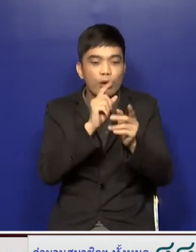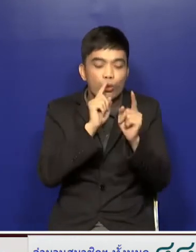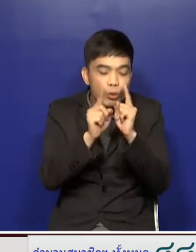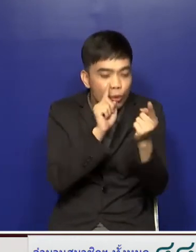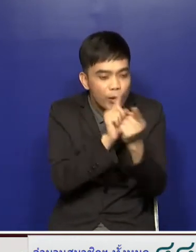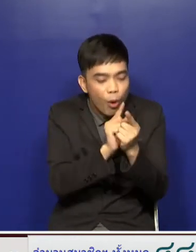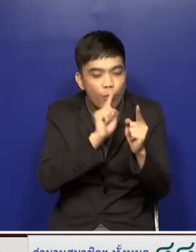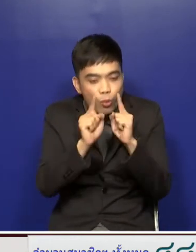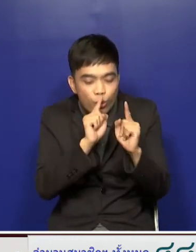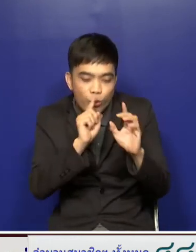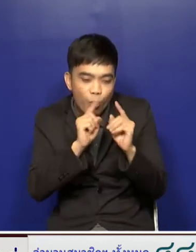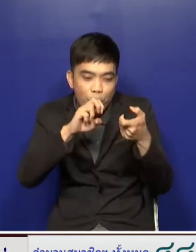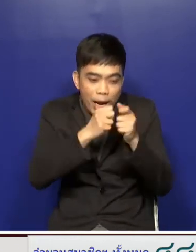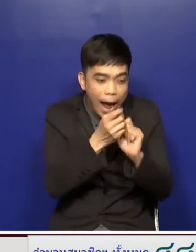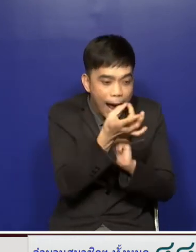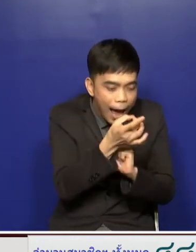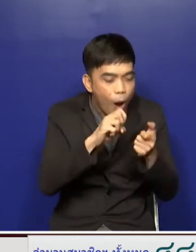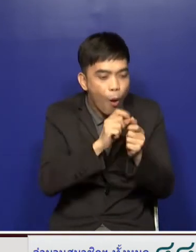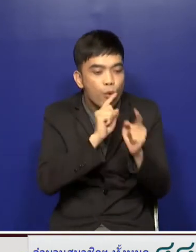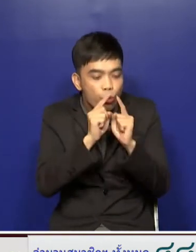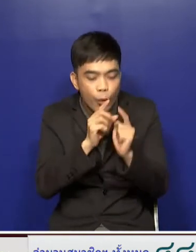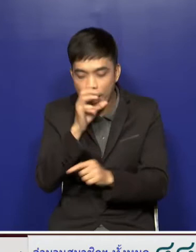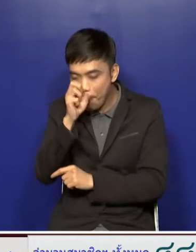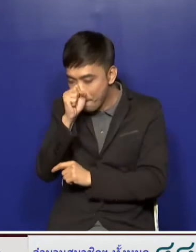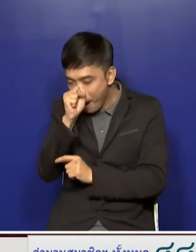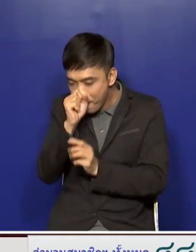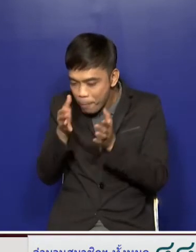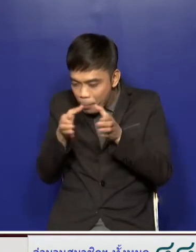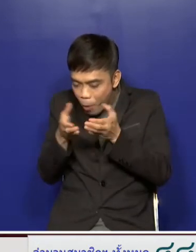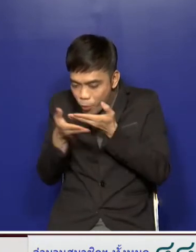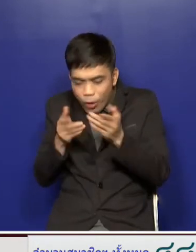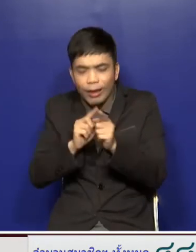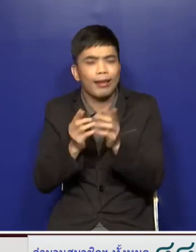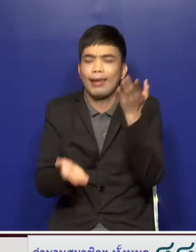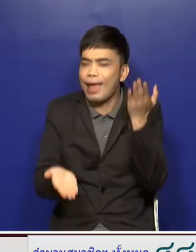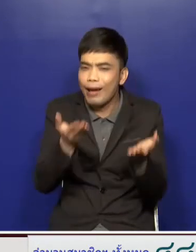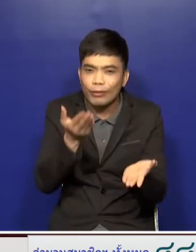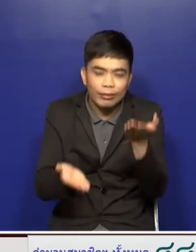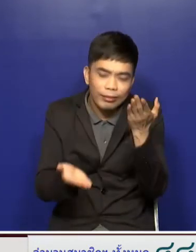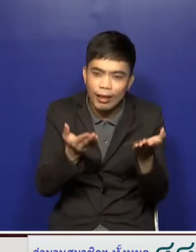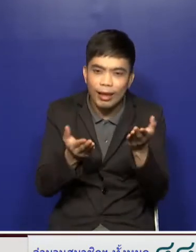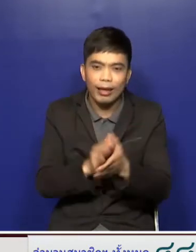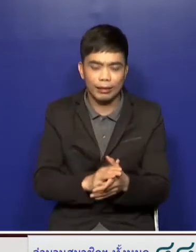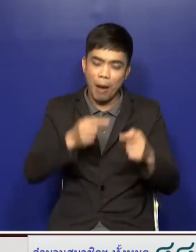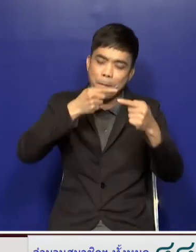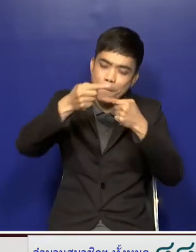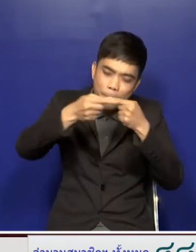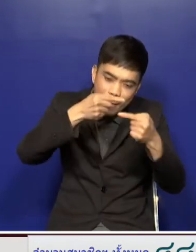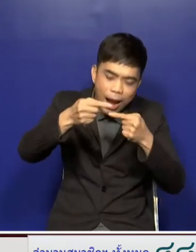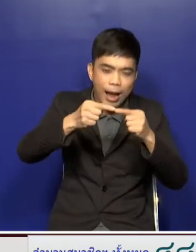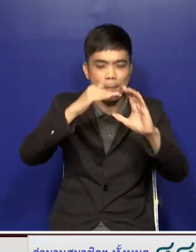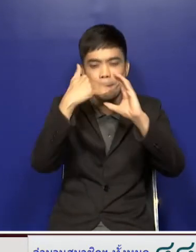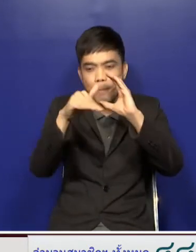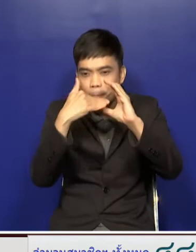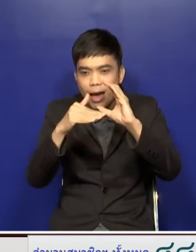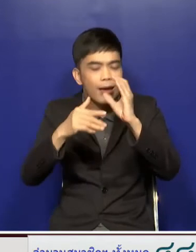คุยกับกลุมเด็กที่มีปัหาหอจะคยกทรับ ในกับตัว Bot หรอตัว Chat่ี่เทคโโยี